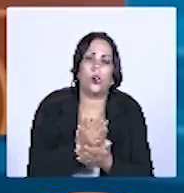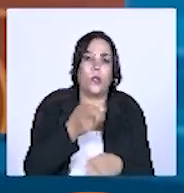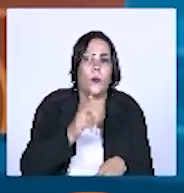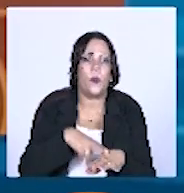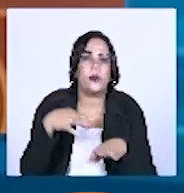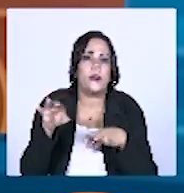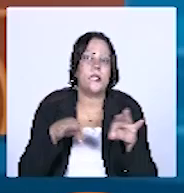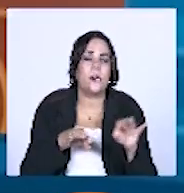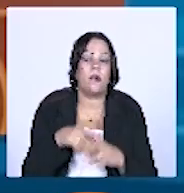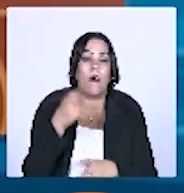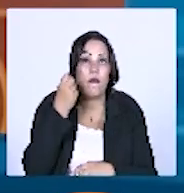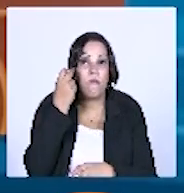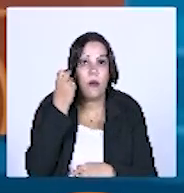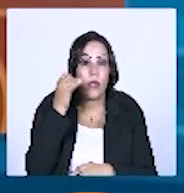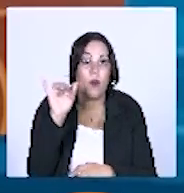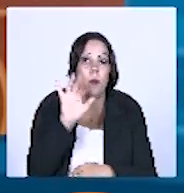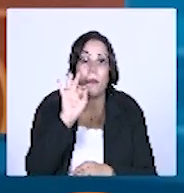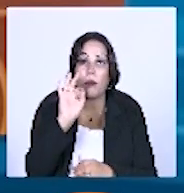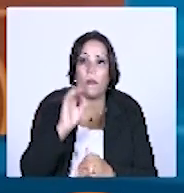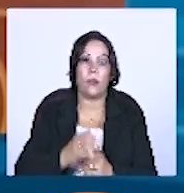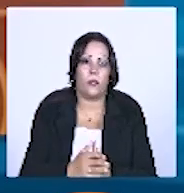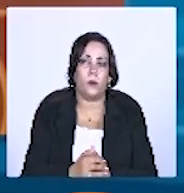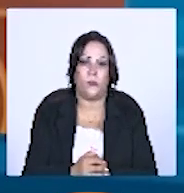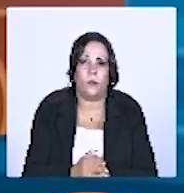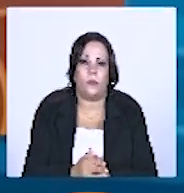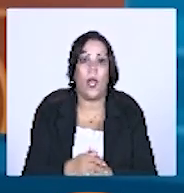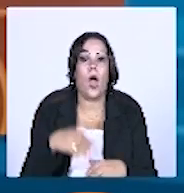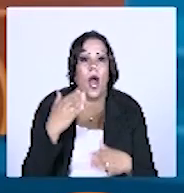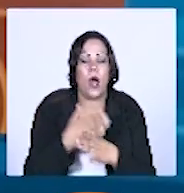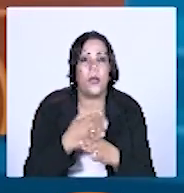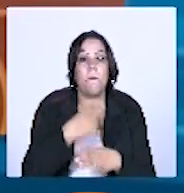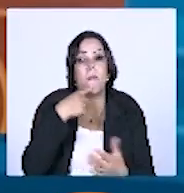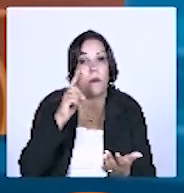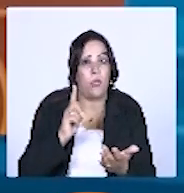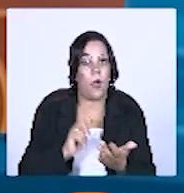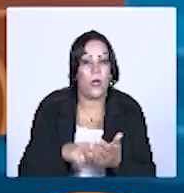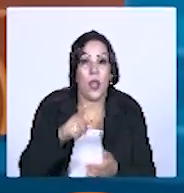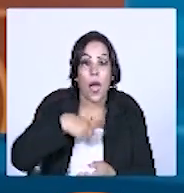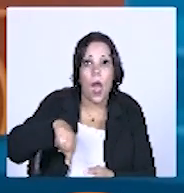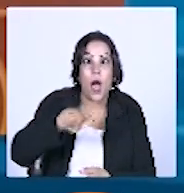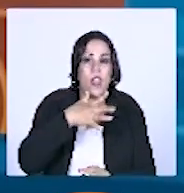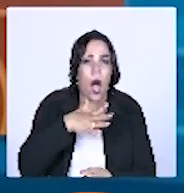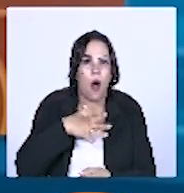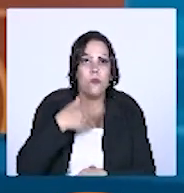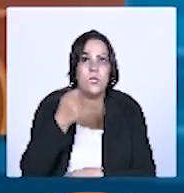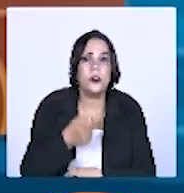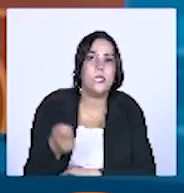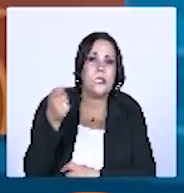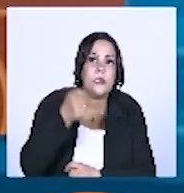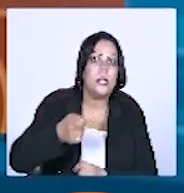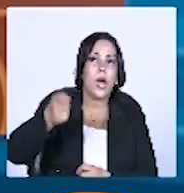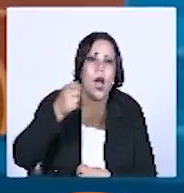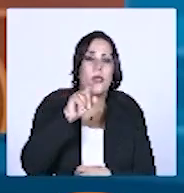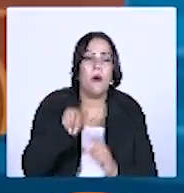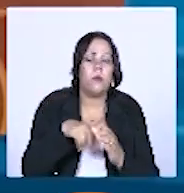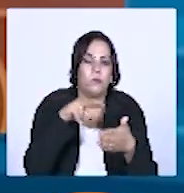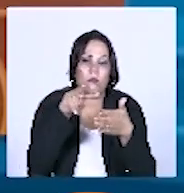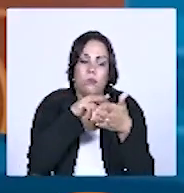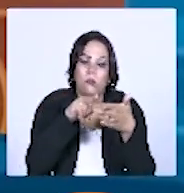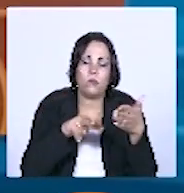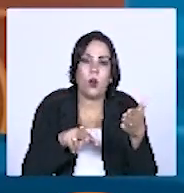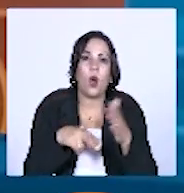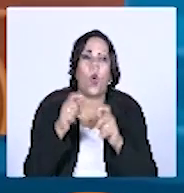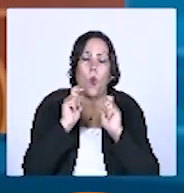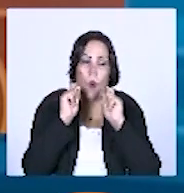ودي فكره مهمه جدا ا لان بالفعل نحن نحتاج الى مزيد من القراءه